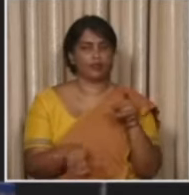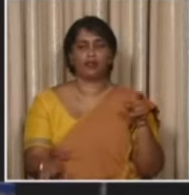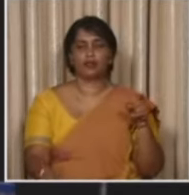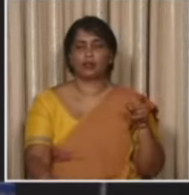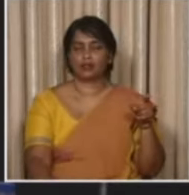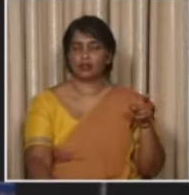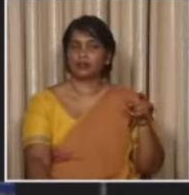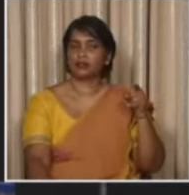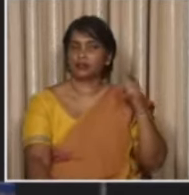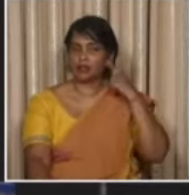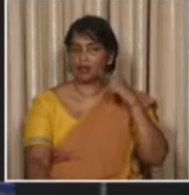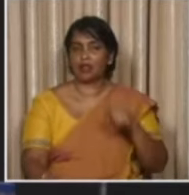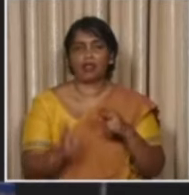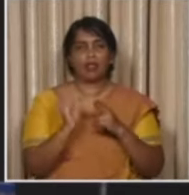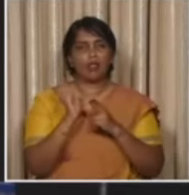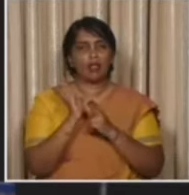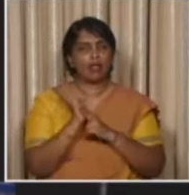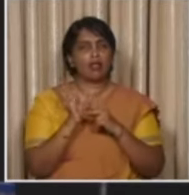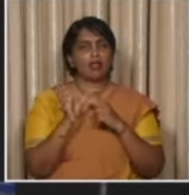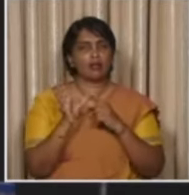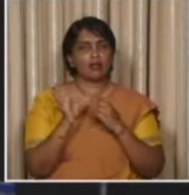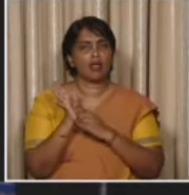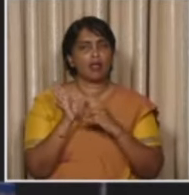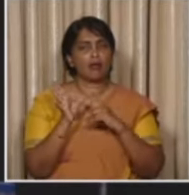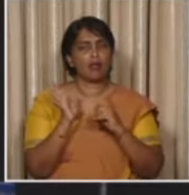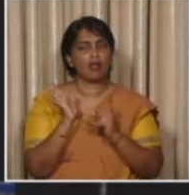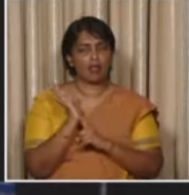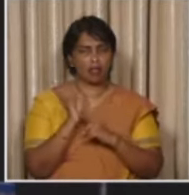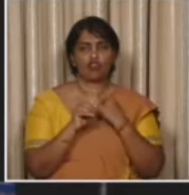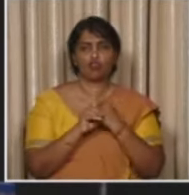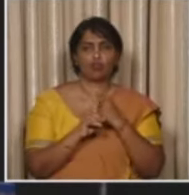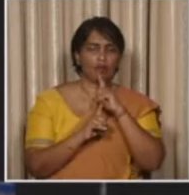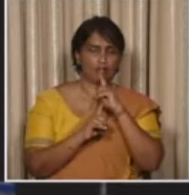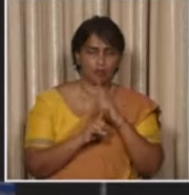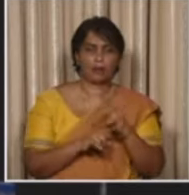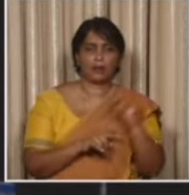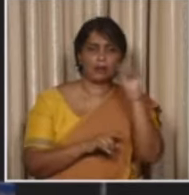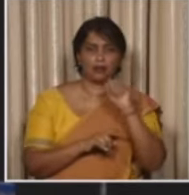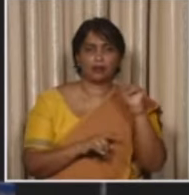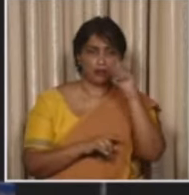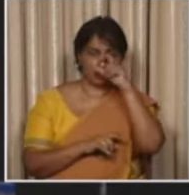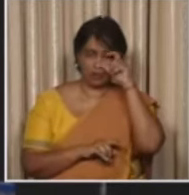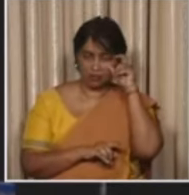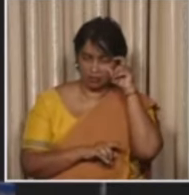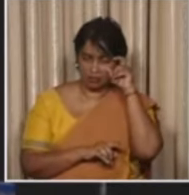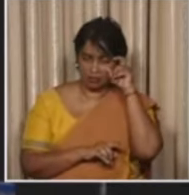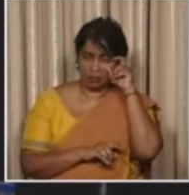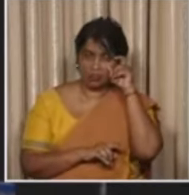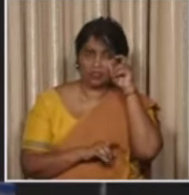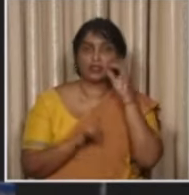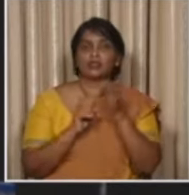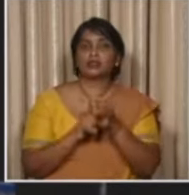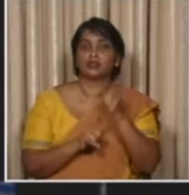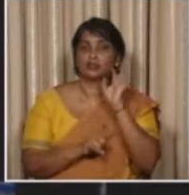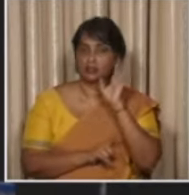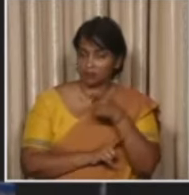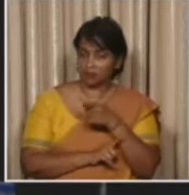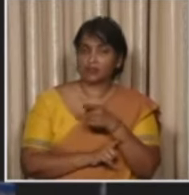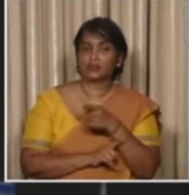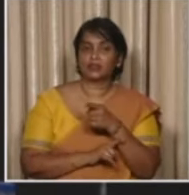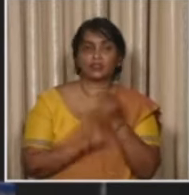മേ നാമൽ കുമാര കിയന പുദ്ഗലെ അവില്ല കിയനോ മൈത്രിപാല സിരിസേന ജനാധിപതിവരയാവ്